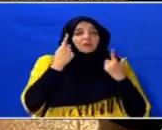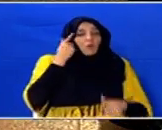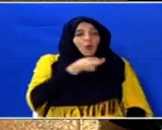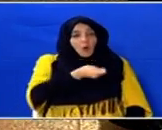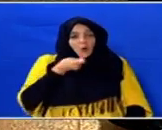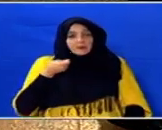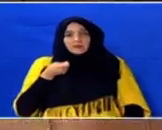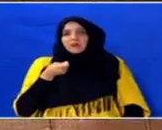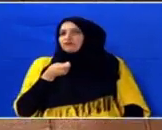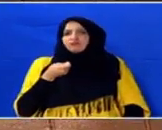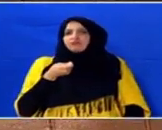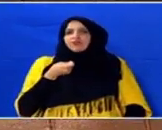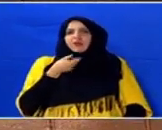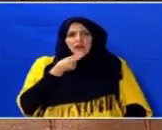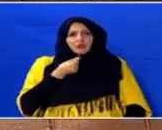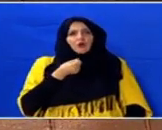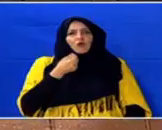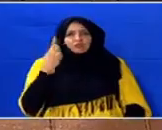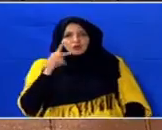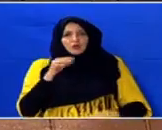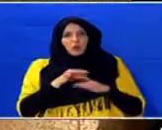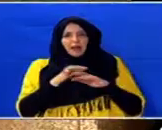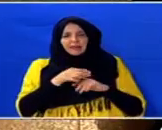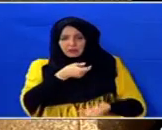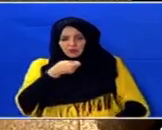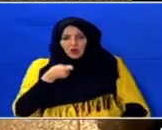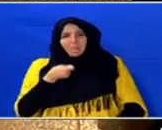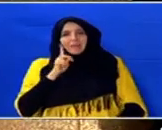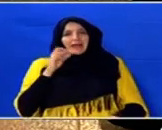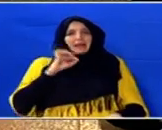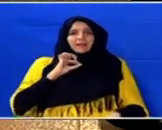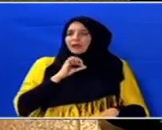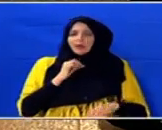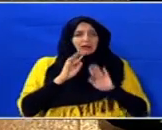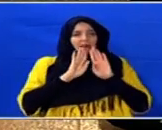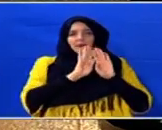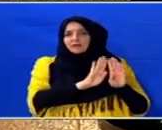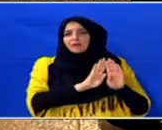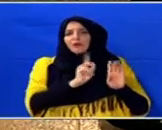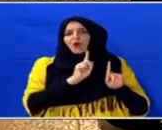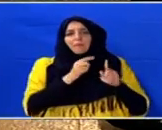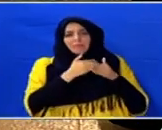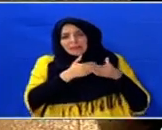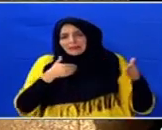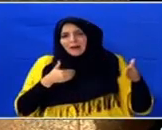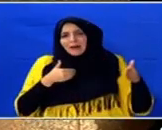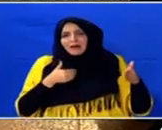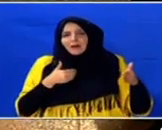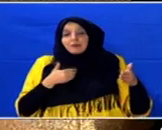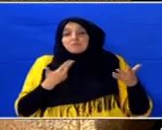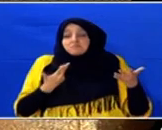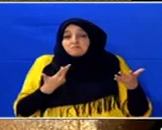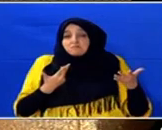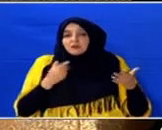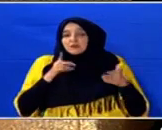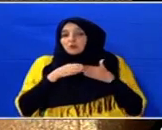وراحين يأخذوا الأموال هذوك اللي خلاهم الزوج، ما حبوش يعطيوا لهم يعني أموال الفائدة. ويقول لك يعني في